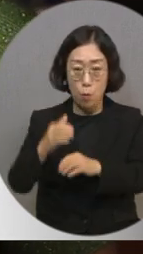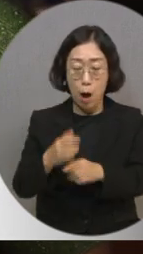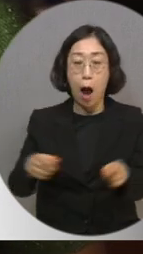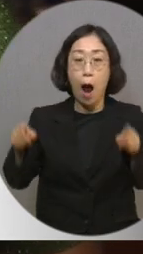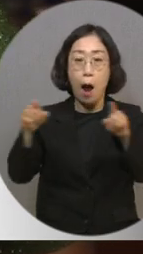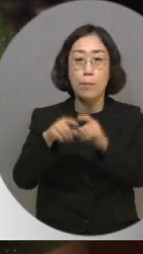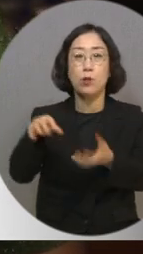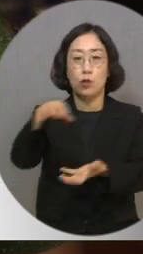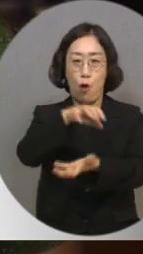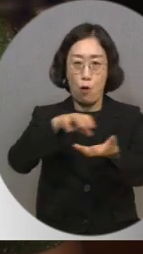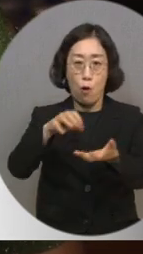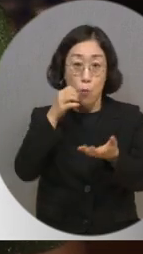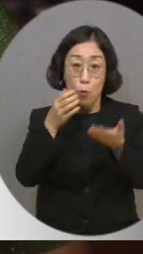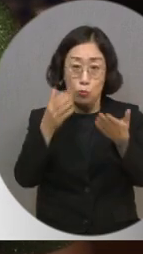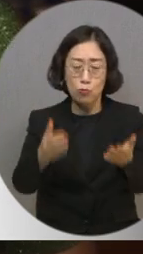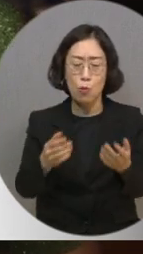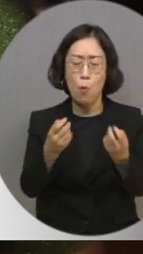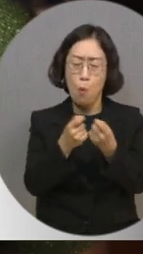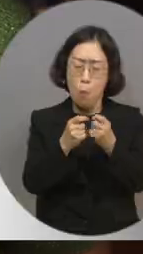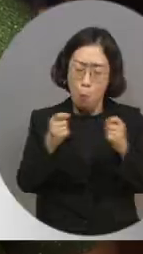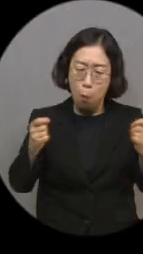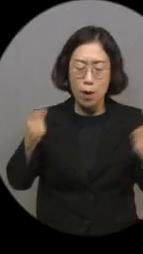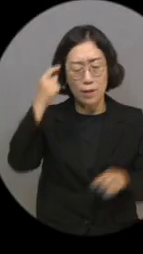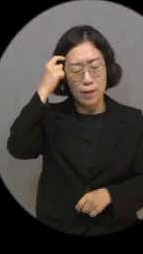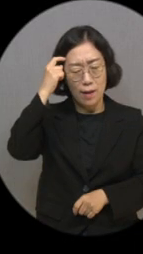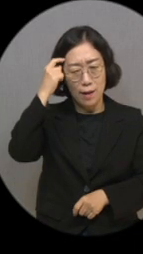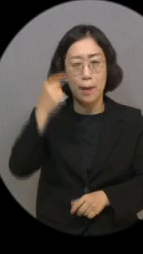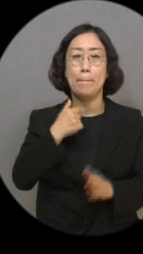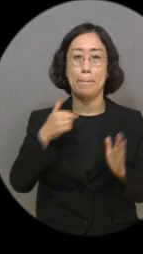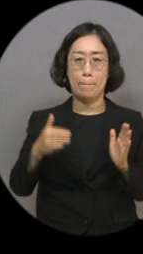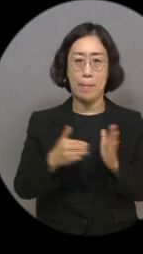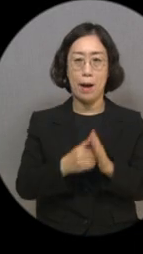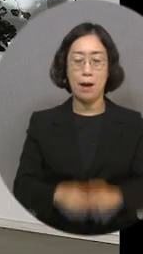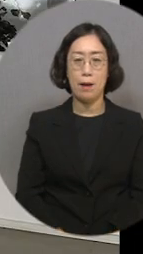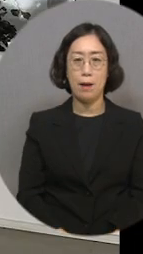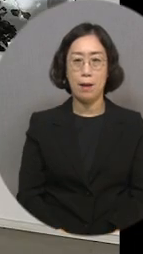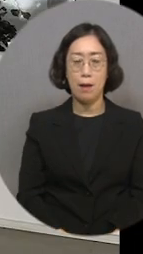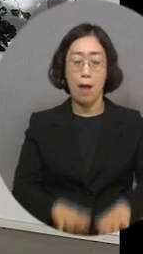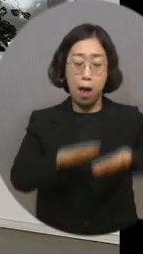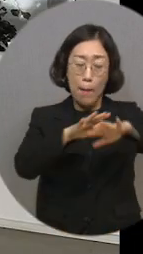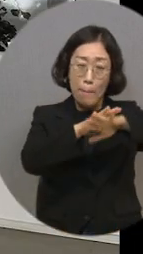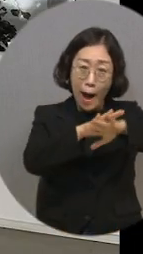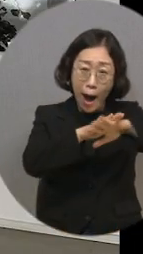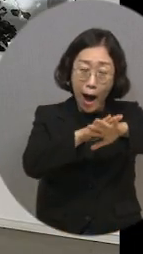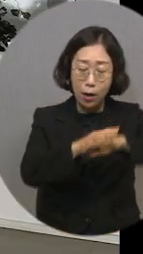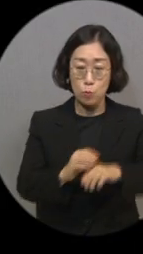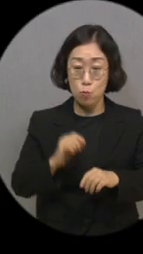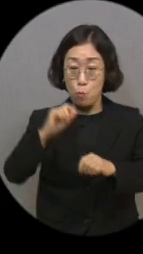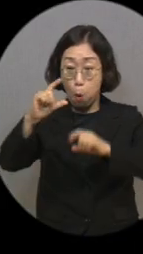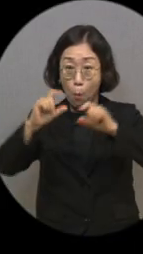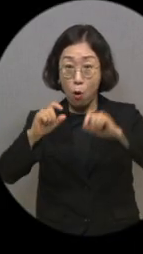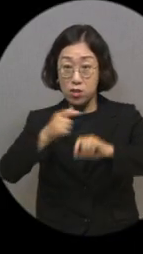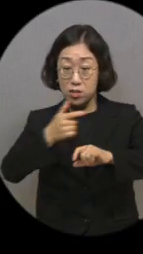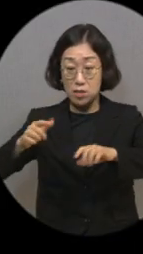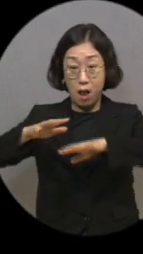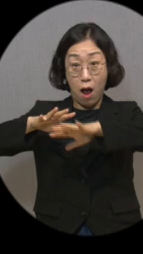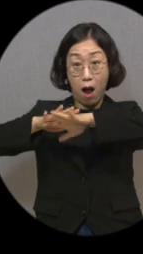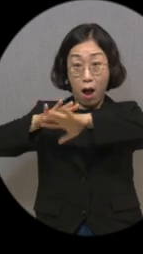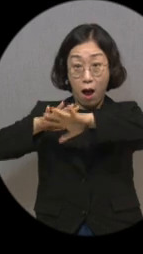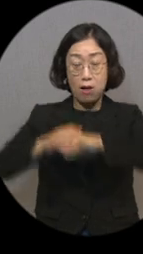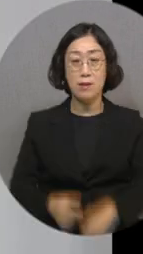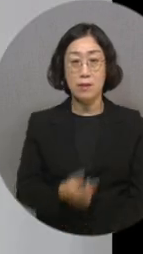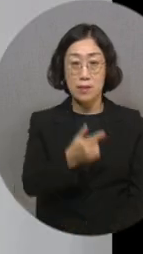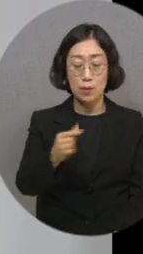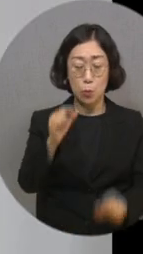있는 부분을 오랫동안 모색하고 연구해왔는데요. 촘촘한 망과 덜 촘촘한 망. 크고 작은